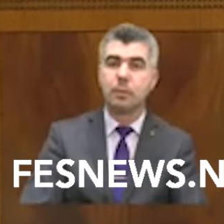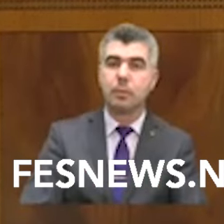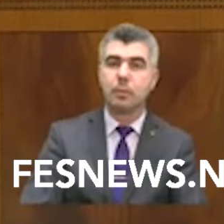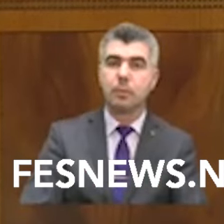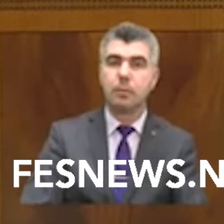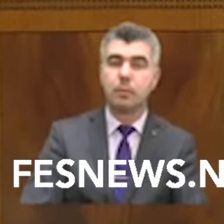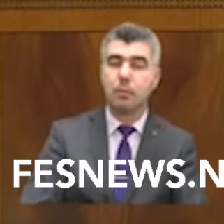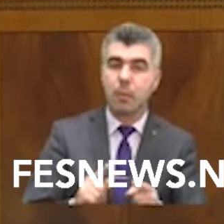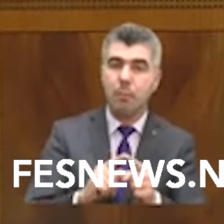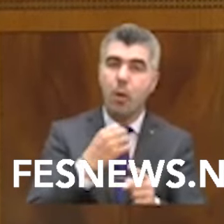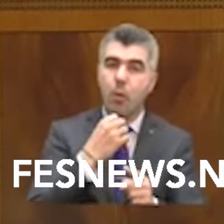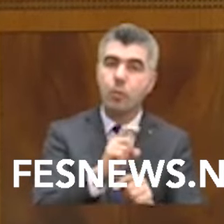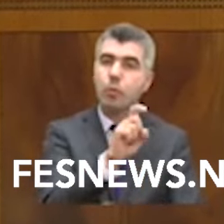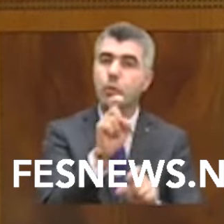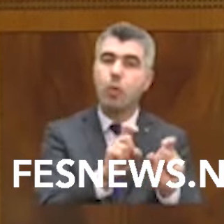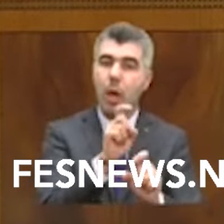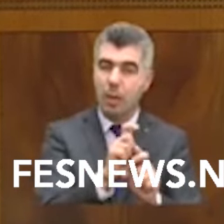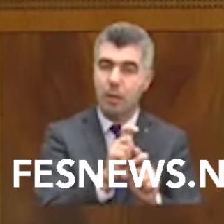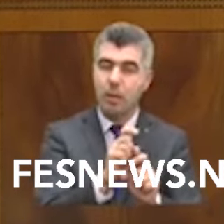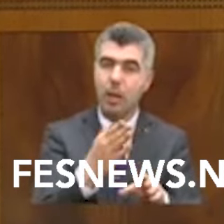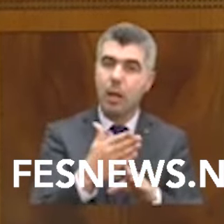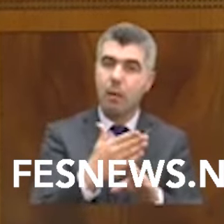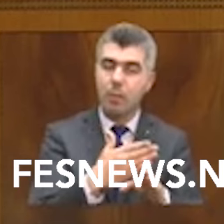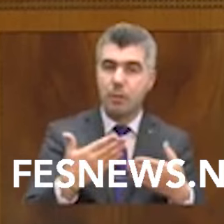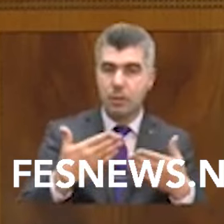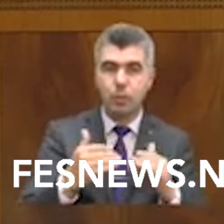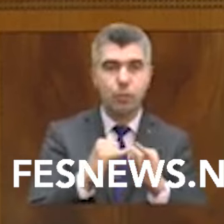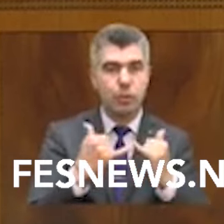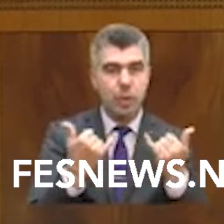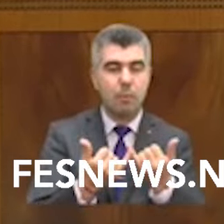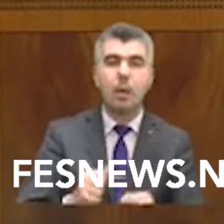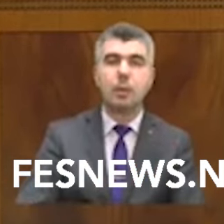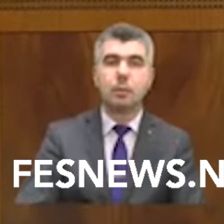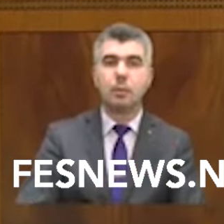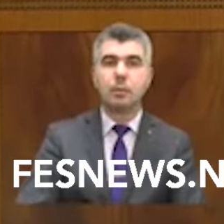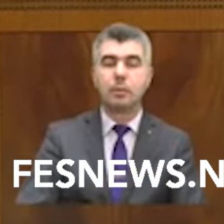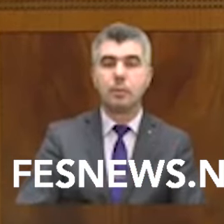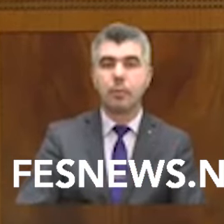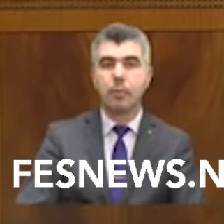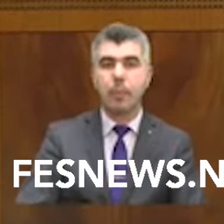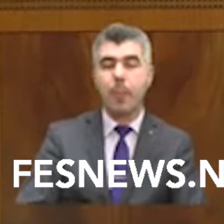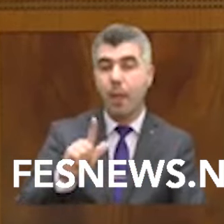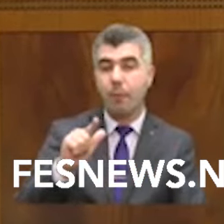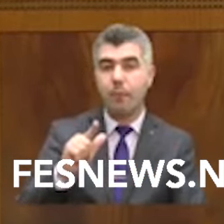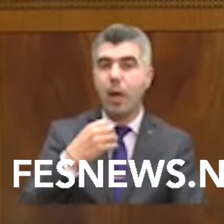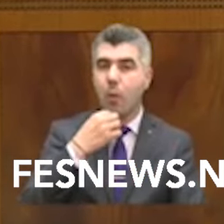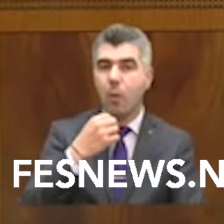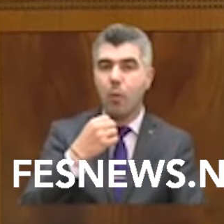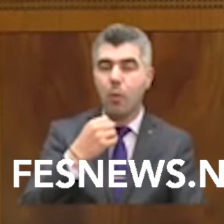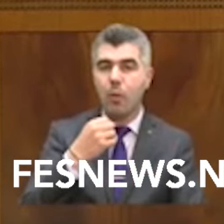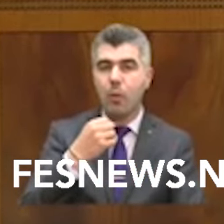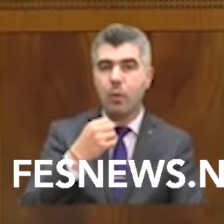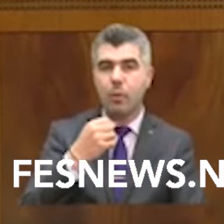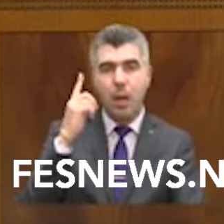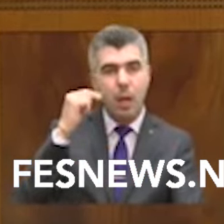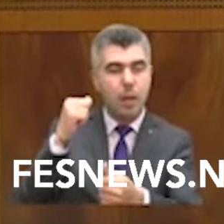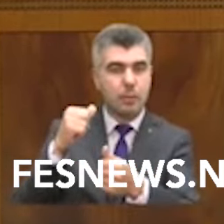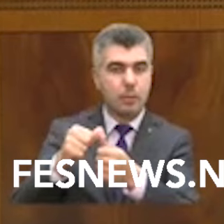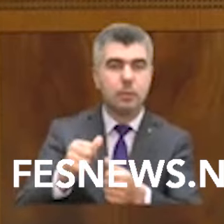ديبا اللي كانوا في هذه الجلسه، والاخوان غير باش نذكرهم